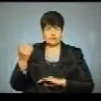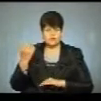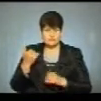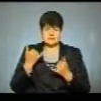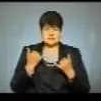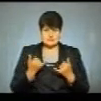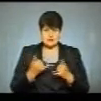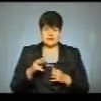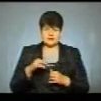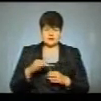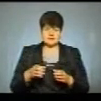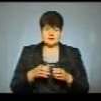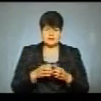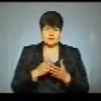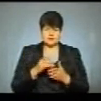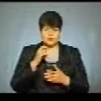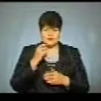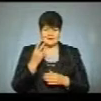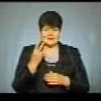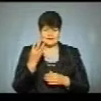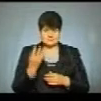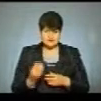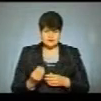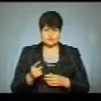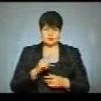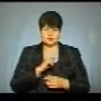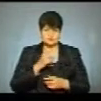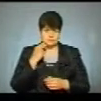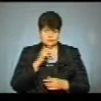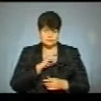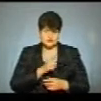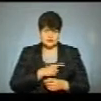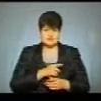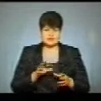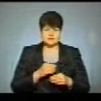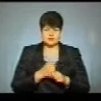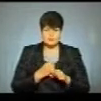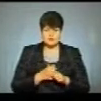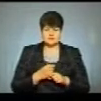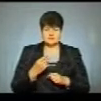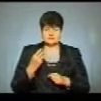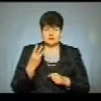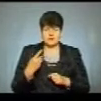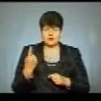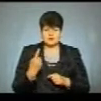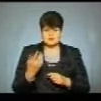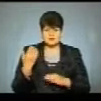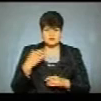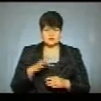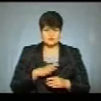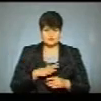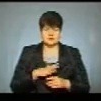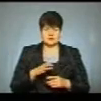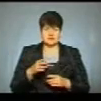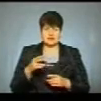Зараз литовська делегація перебуває в Україні 3 дні, щоб посилити співпрацю з 3 областями. 2 попередні дні литовці взяли участь у таких же